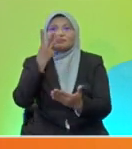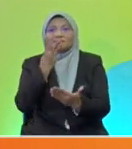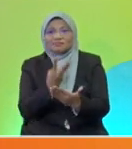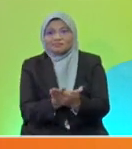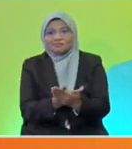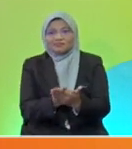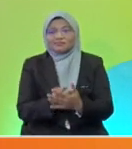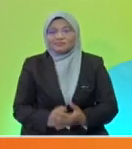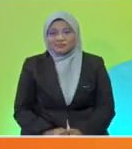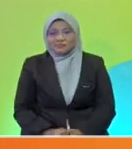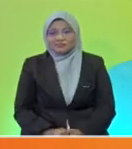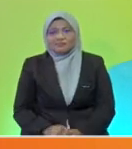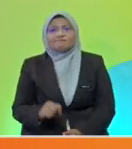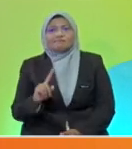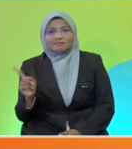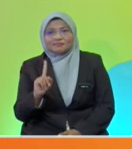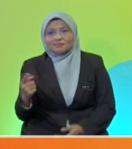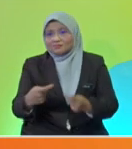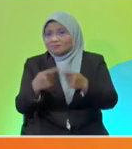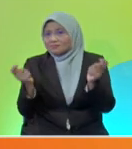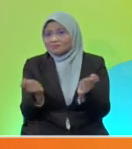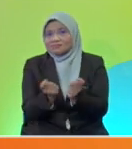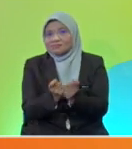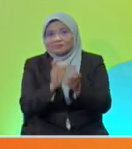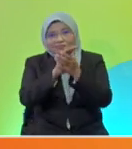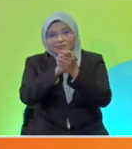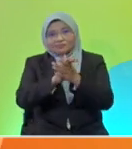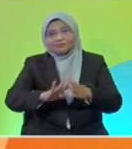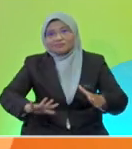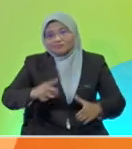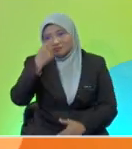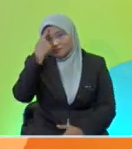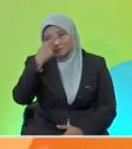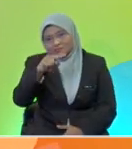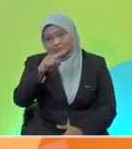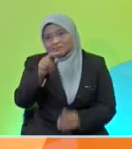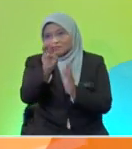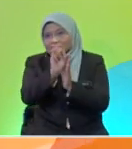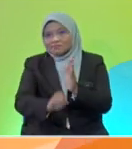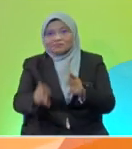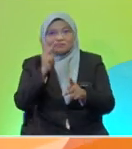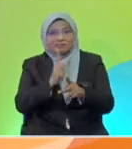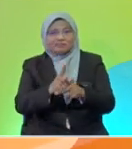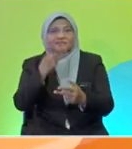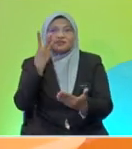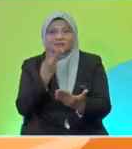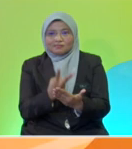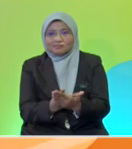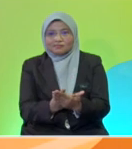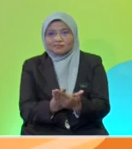yang selamat untuk menyimpan uang menulis jawaban masing-masing